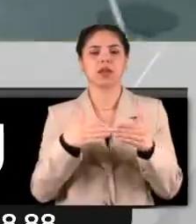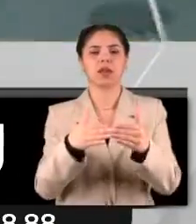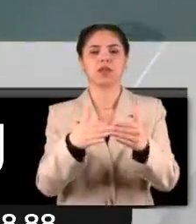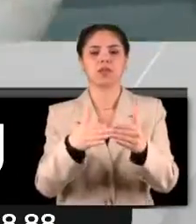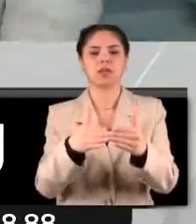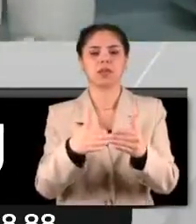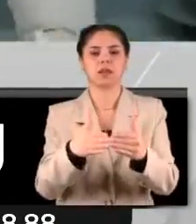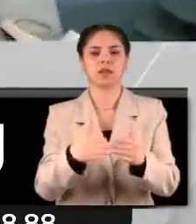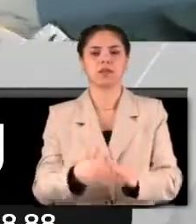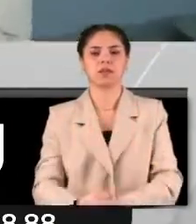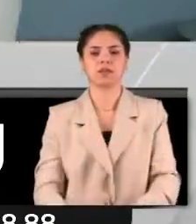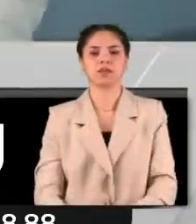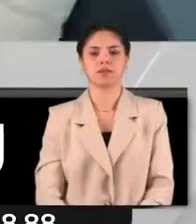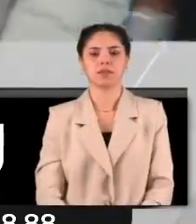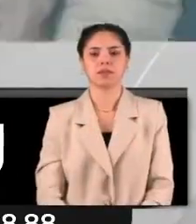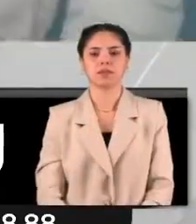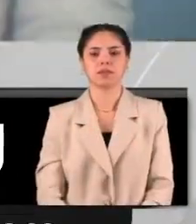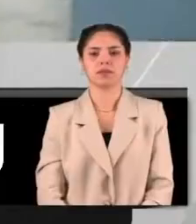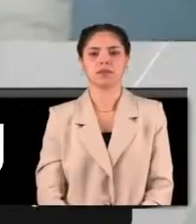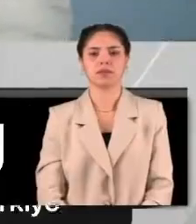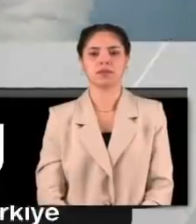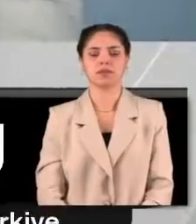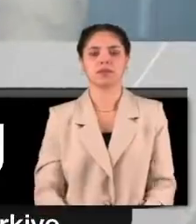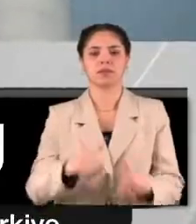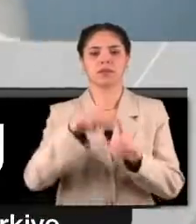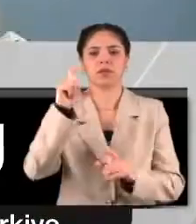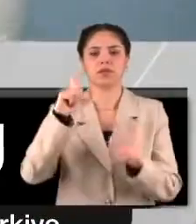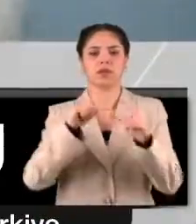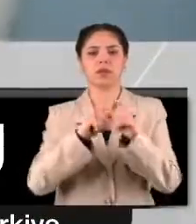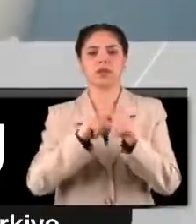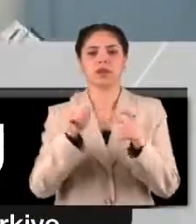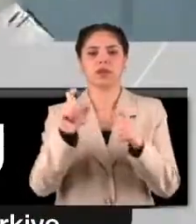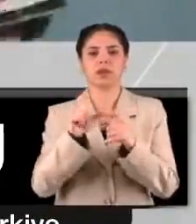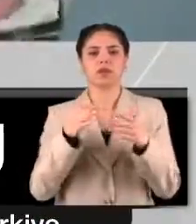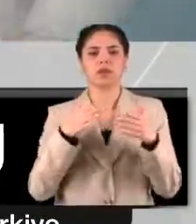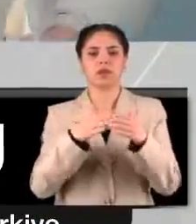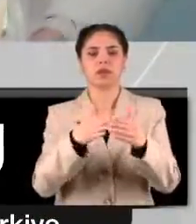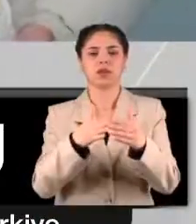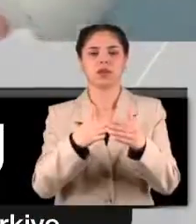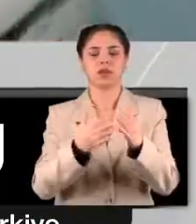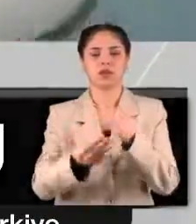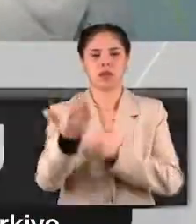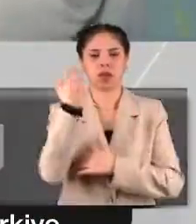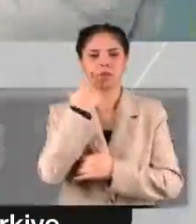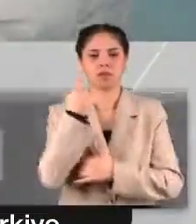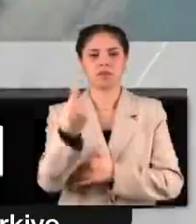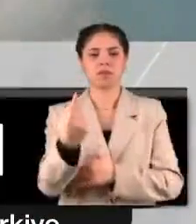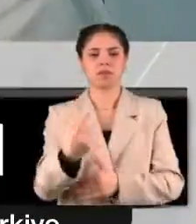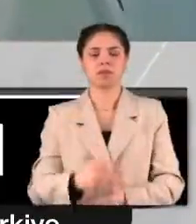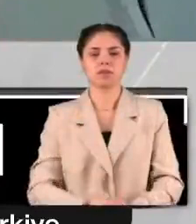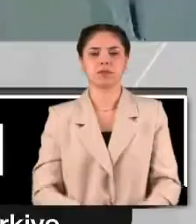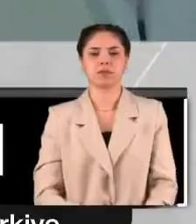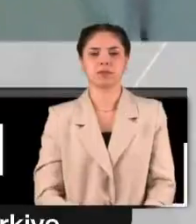TCG Sancaktar abi gemisi de... TCG Sancaktar gemisi de hizmetlerine şey başladı. Hemen arka tarafa doğru gidiyoruz